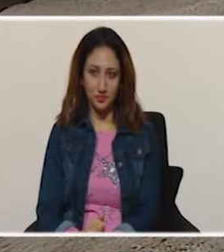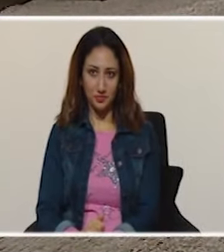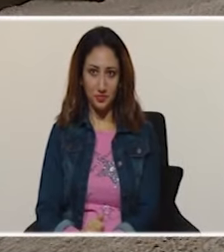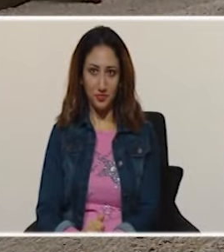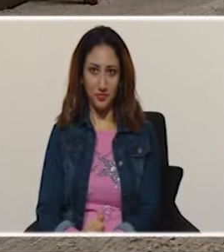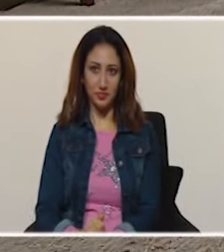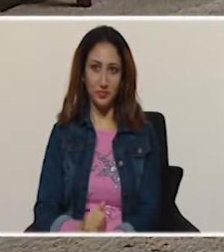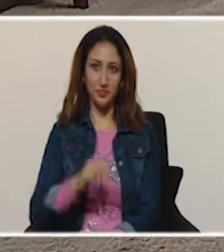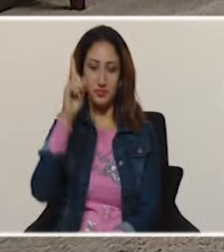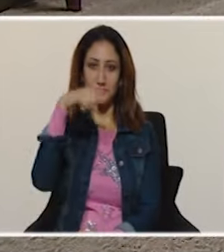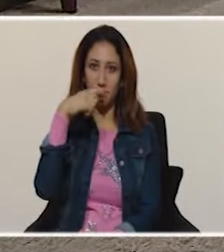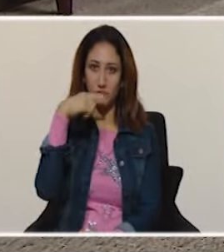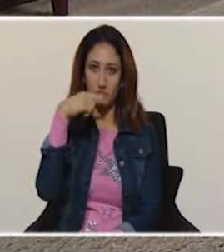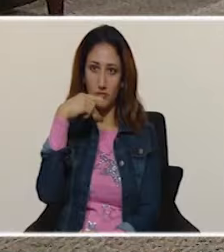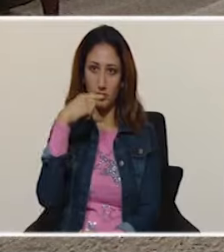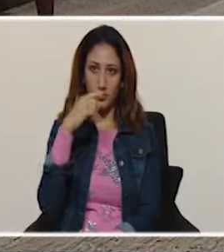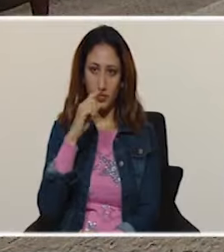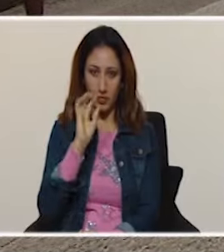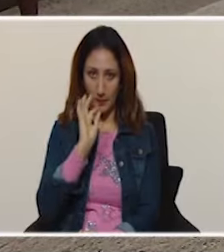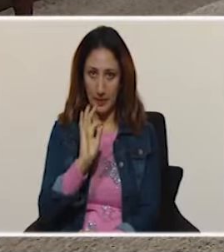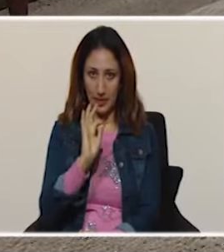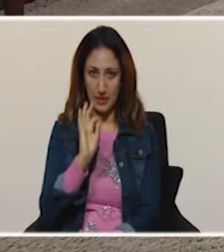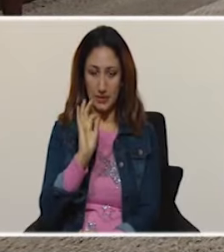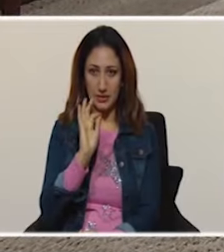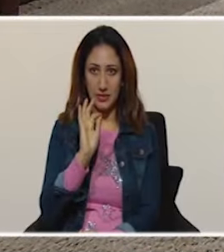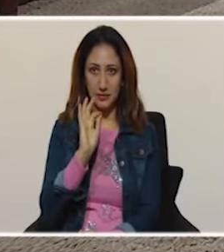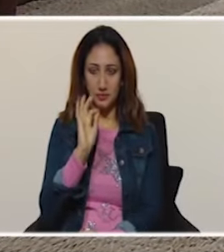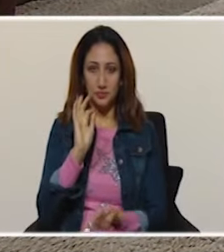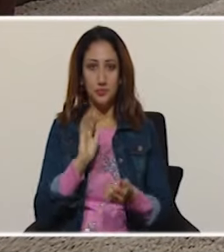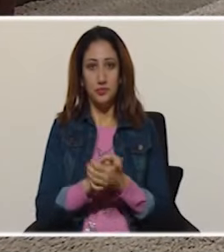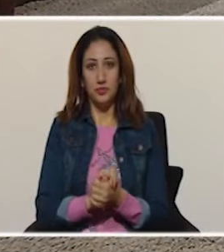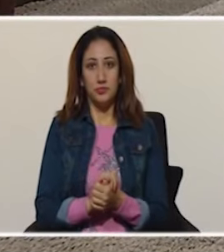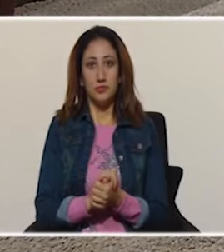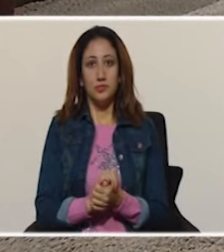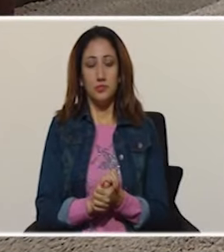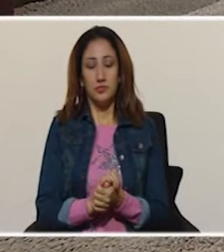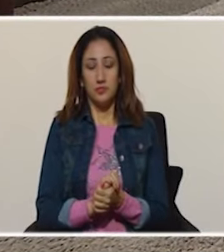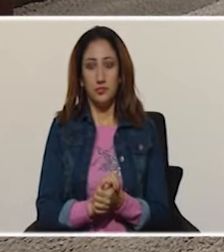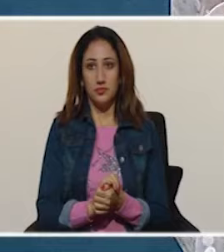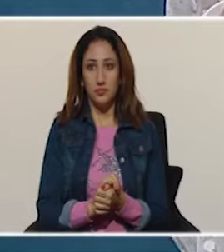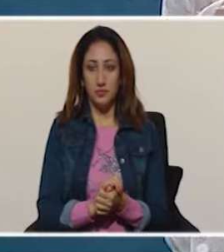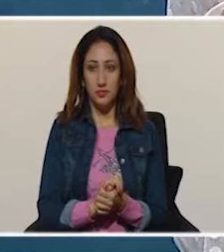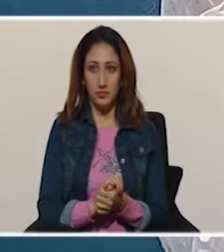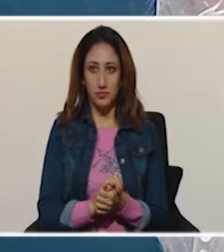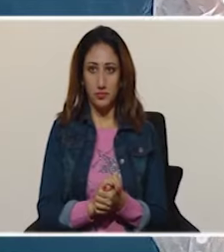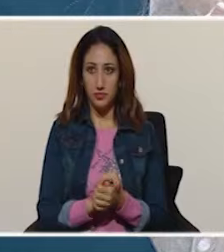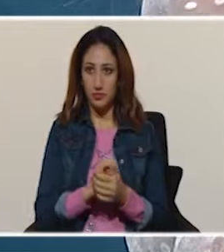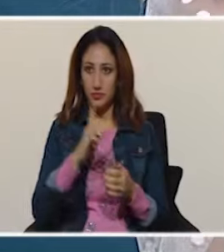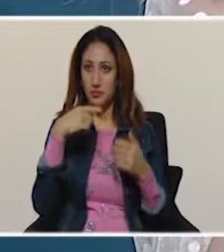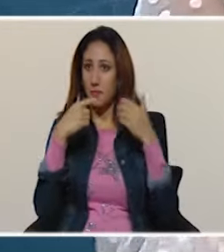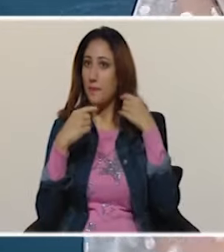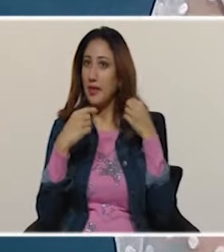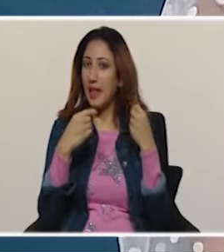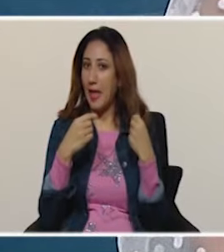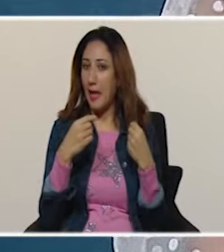الفرو هيك الحقيقة كمان مش هو ما كان لما يضحكوا علي ما أخذها وبحطها هيك وبعملها يعني بدي شيء ناعم